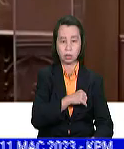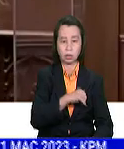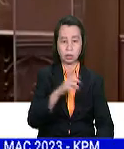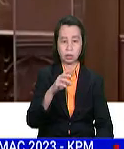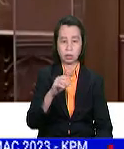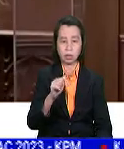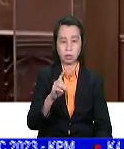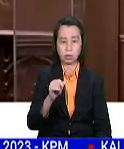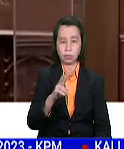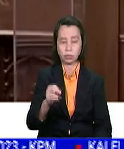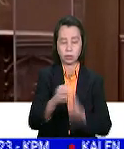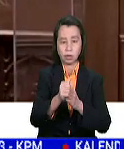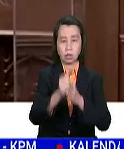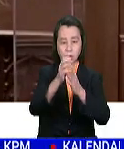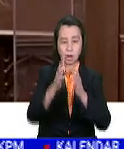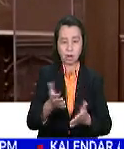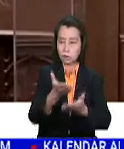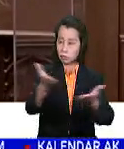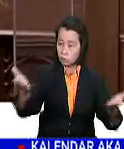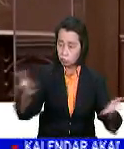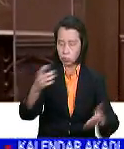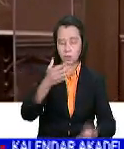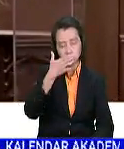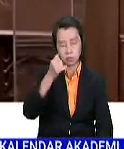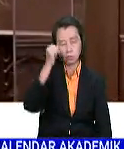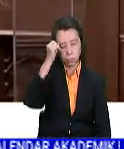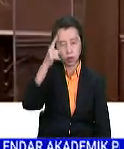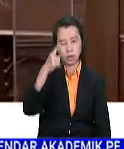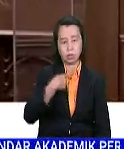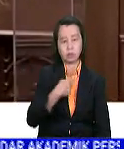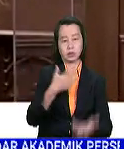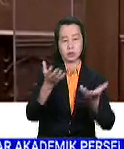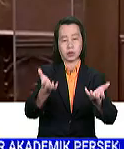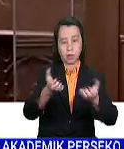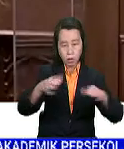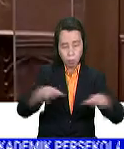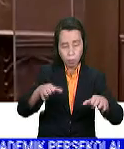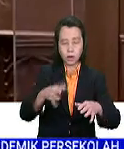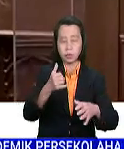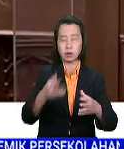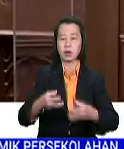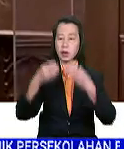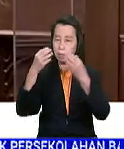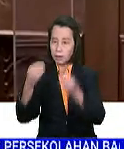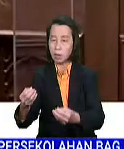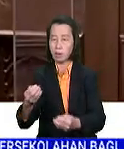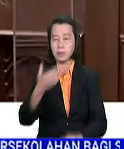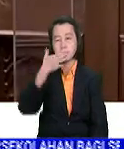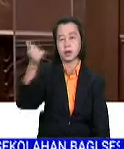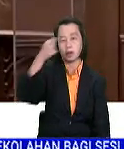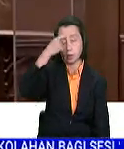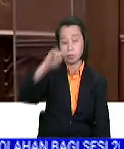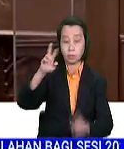wakil rakyat, pemimpin di bawah sana semua faham bahawa kita ingin laksanakan dan berikan benda yang terbaik untuk